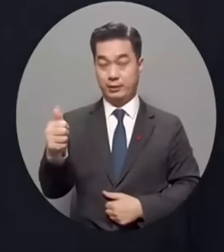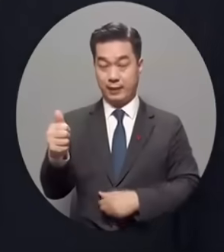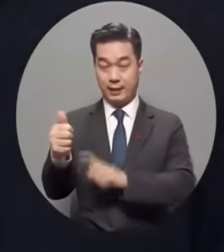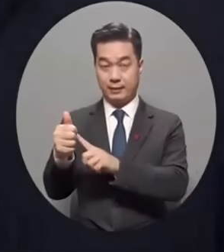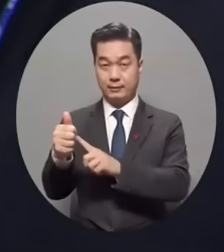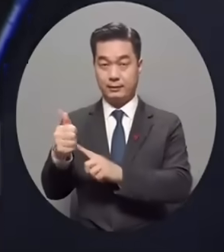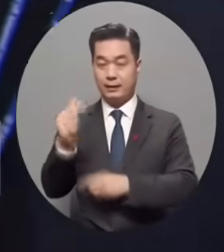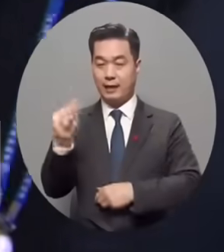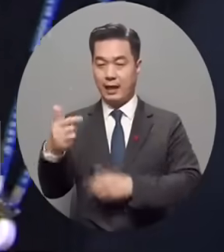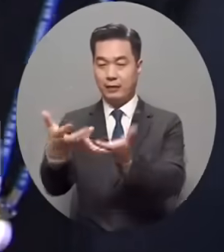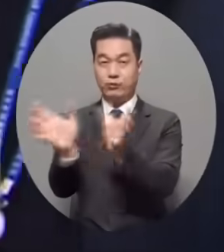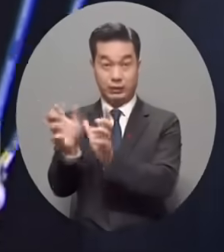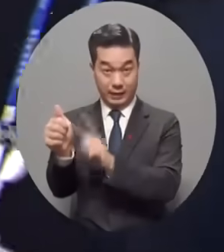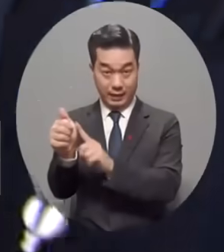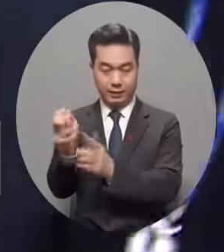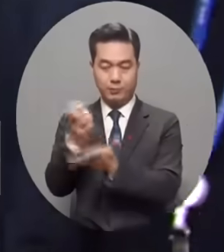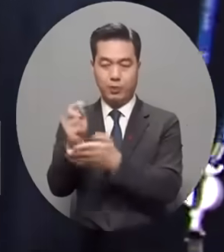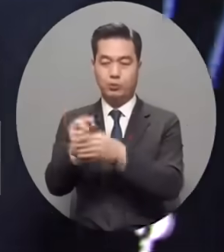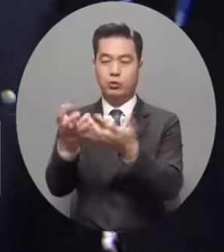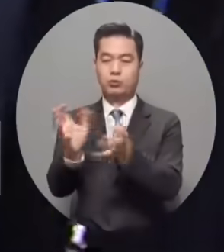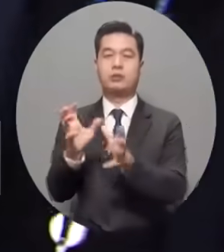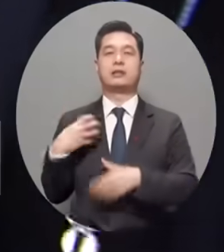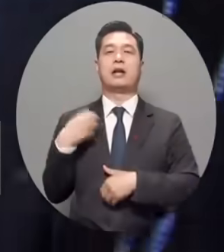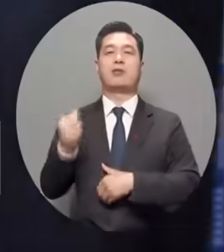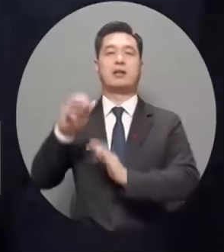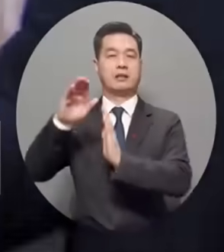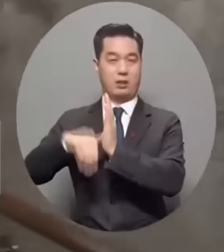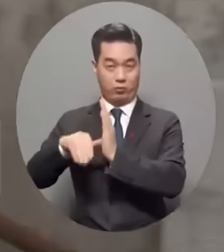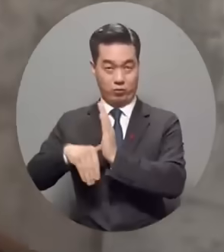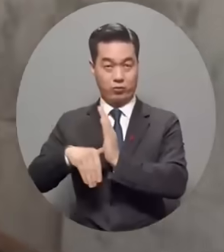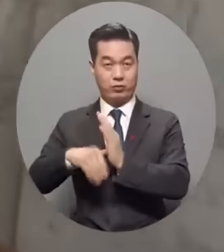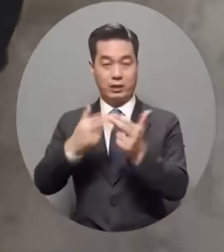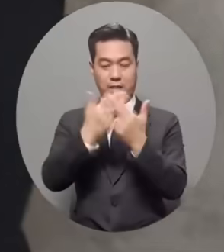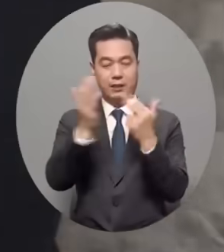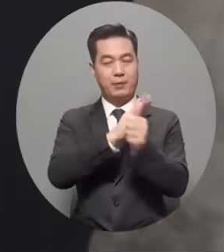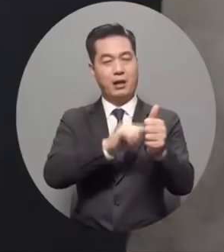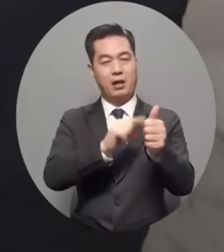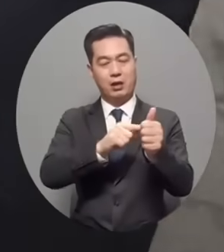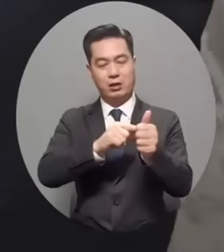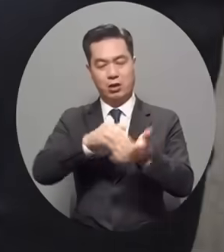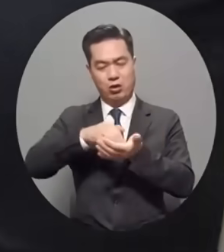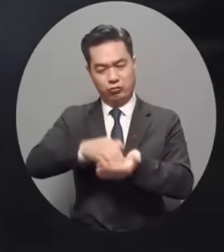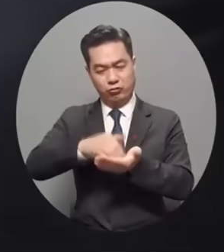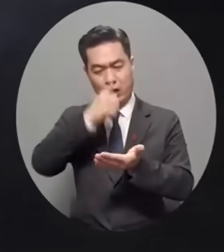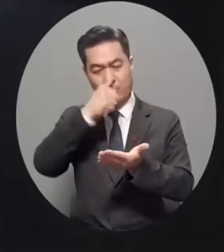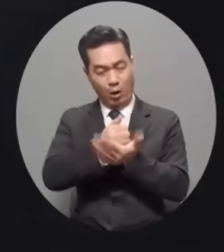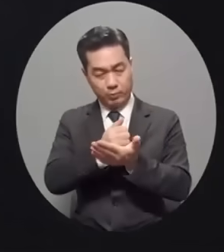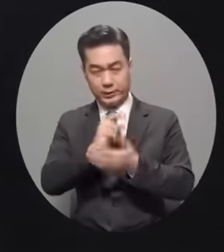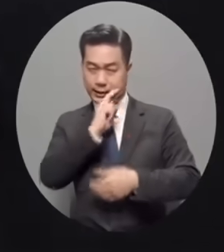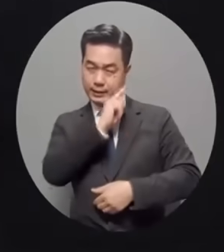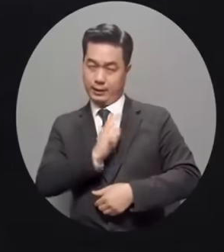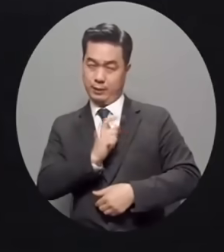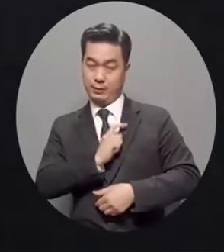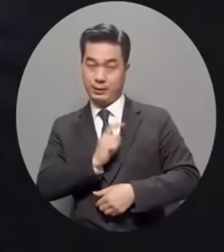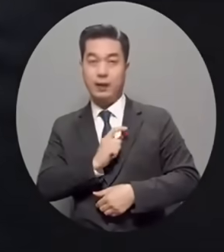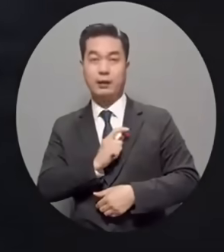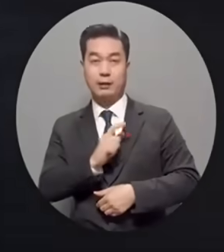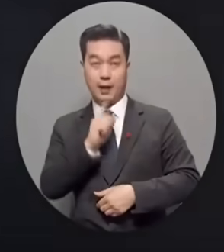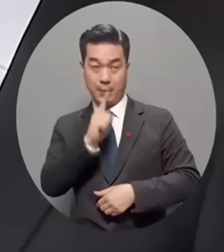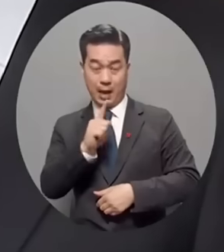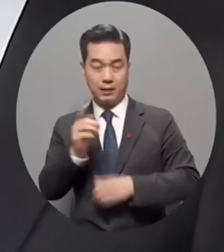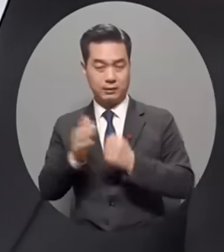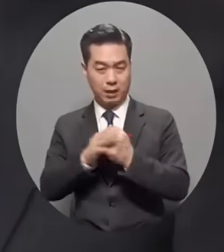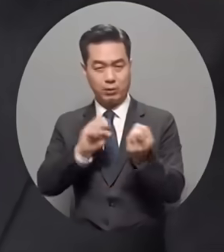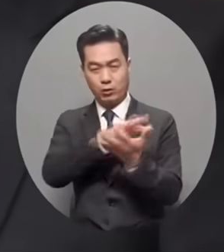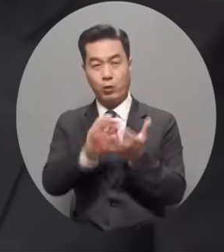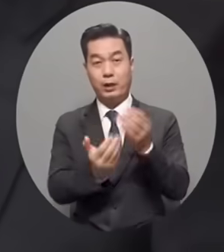장관 재임 중에도 이재명 대표를 중대범죄 혐의자, 검사 사칭 전력자 등으로 표현해 논란을 일으켰습니다.